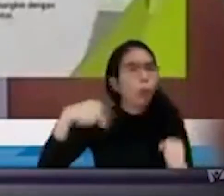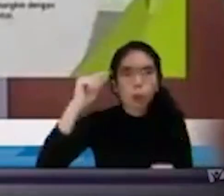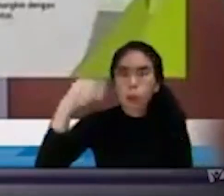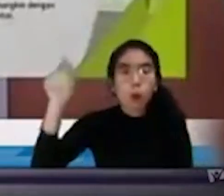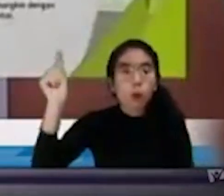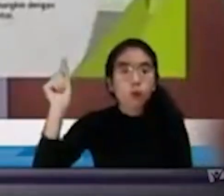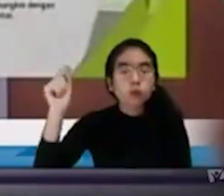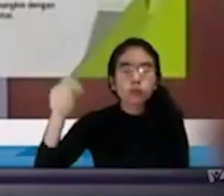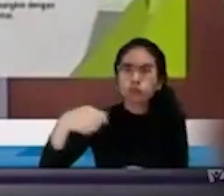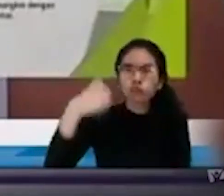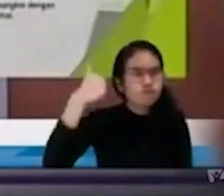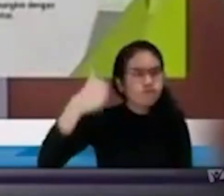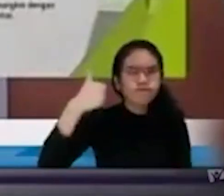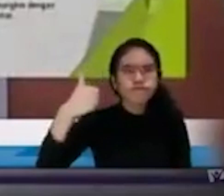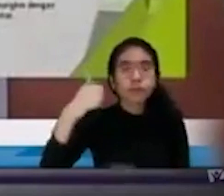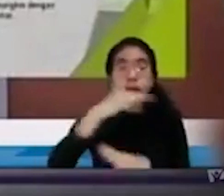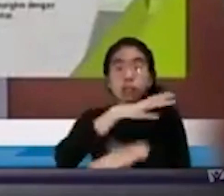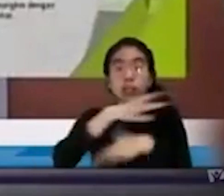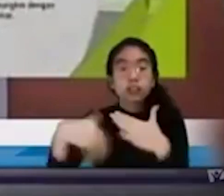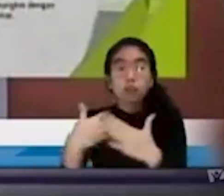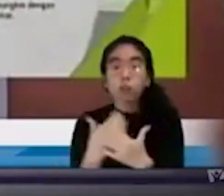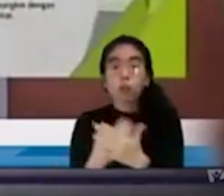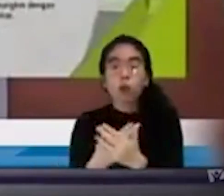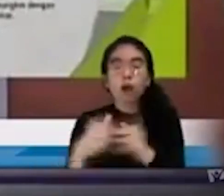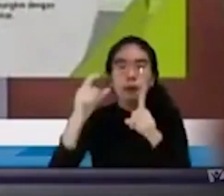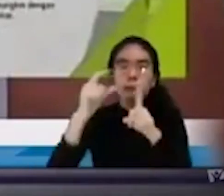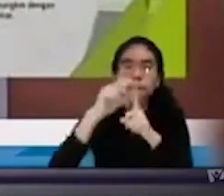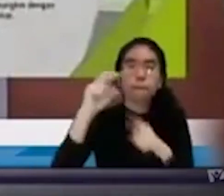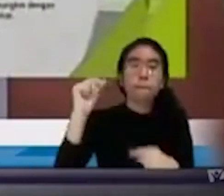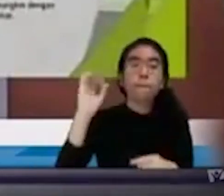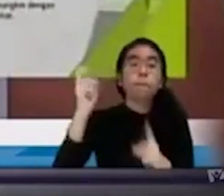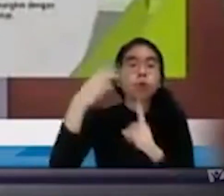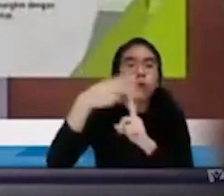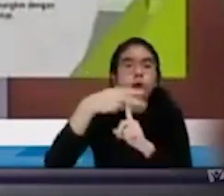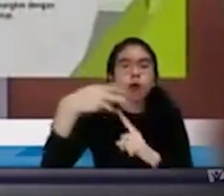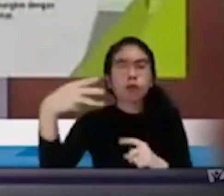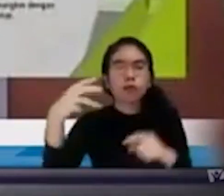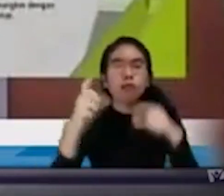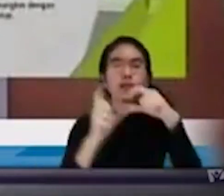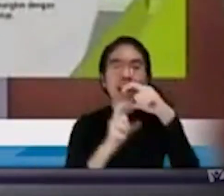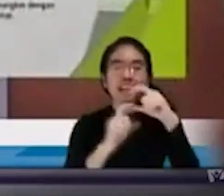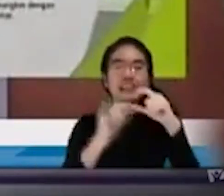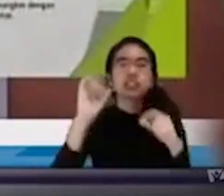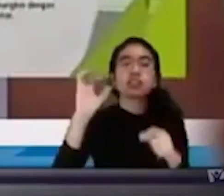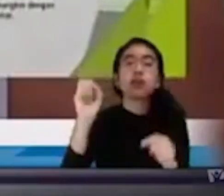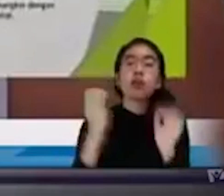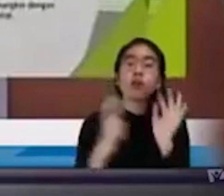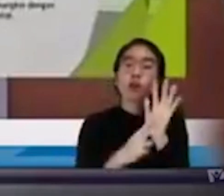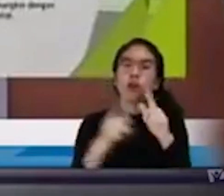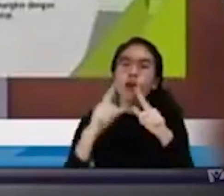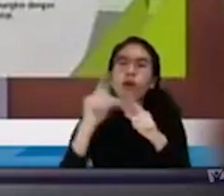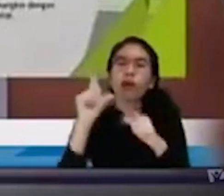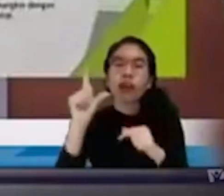dan semuanya profesional. Menggunakan teknologi kesehatan yang modern. Mereka melaksanakan